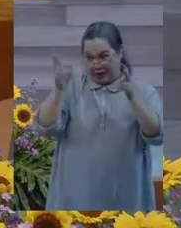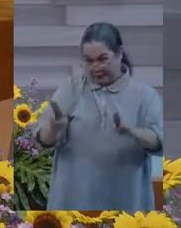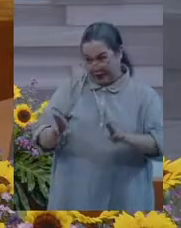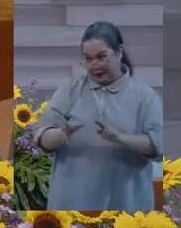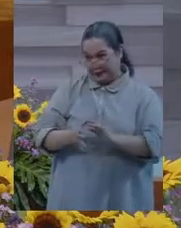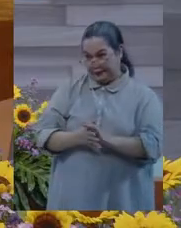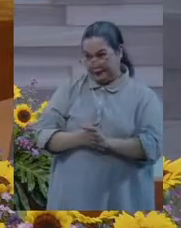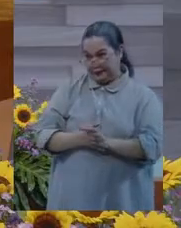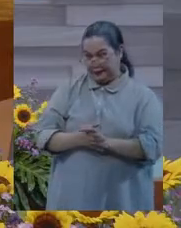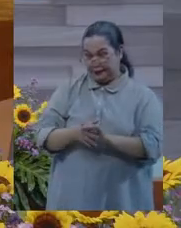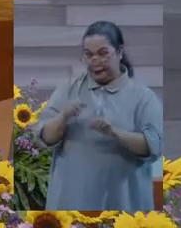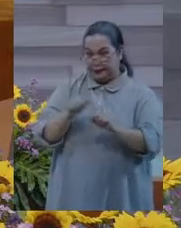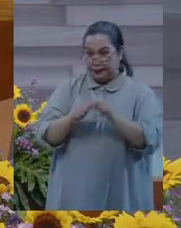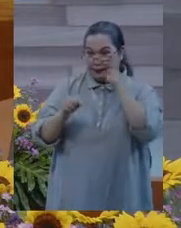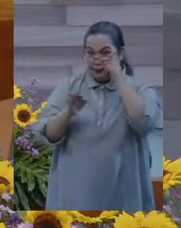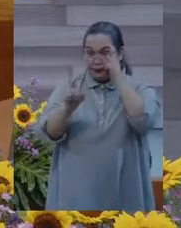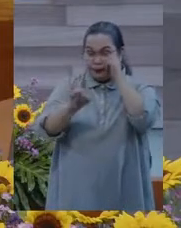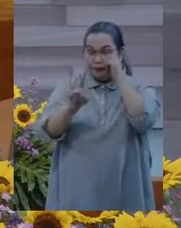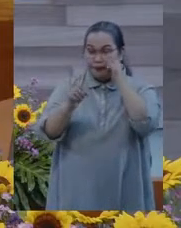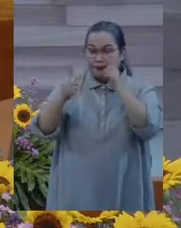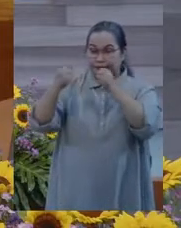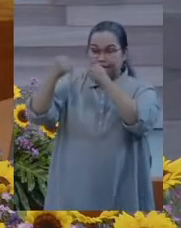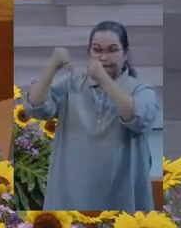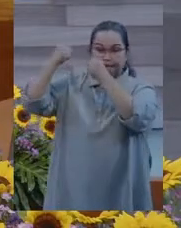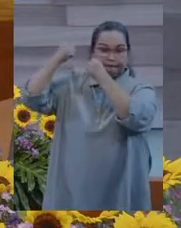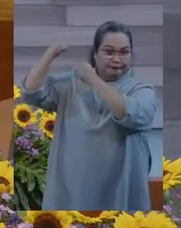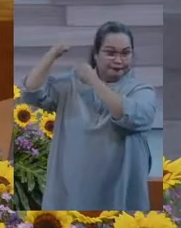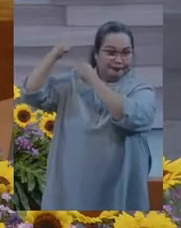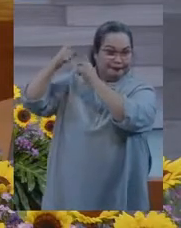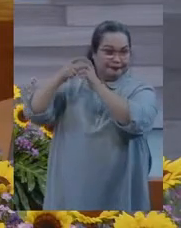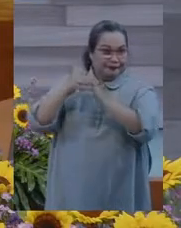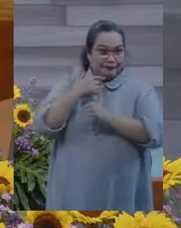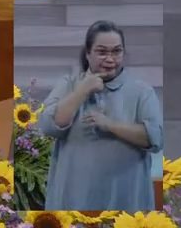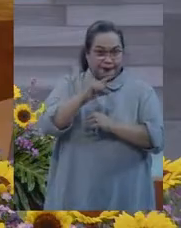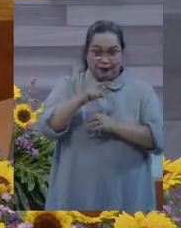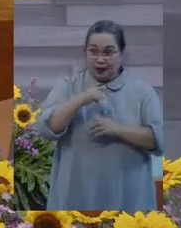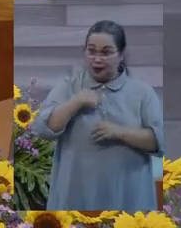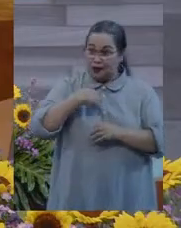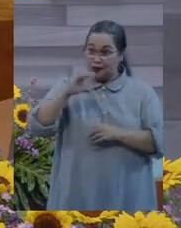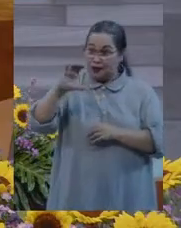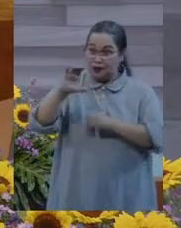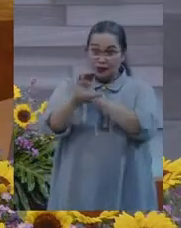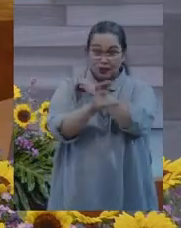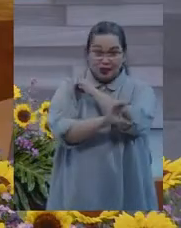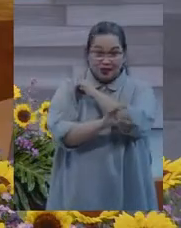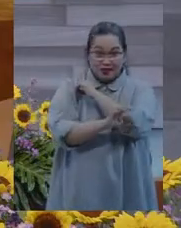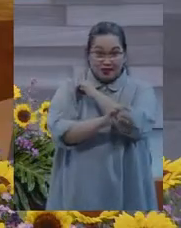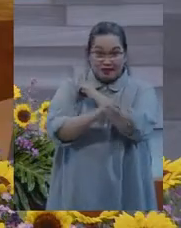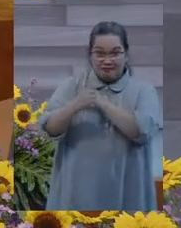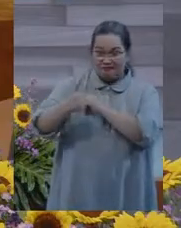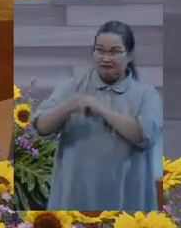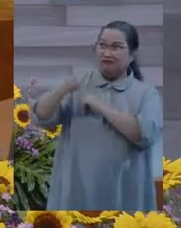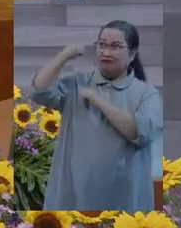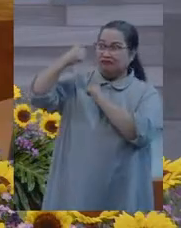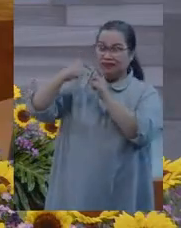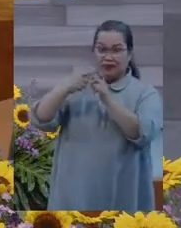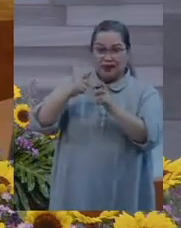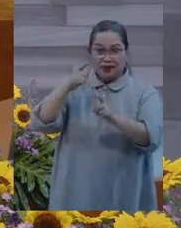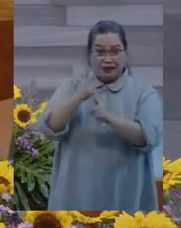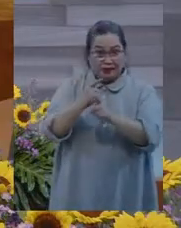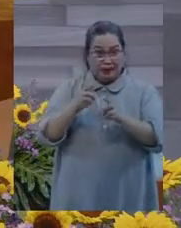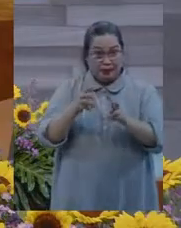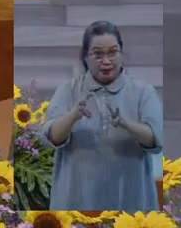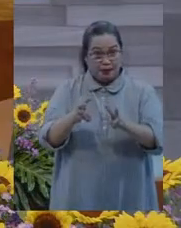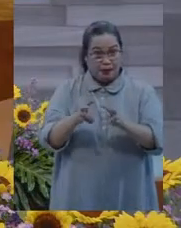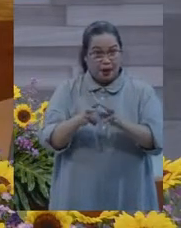ito, lumalakad sa paghihimagsik. Si Cain, naghimagsik sa paraan ng tamang pananambahan.